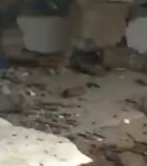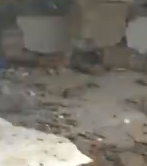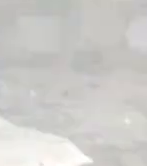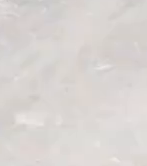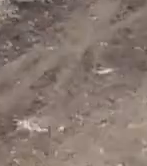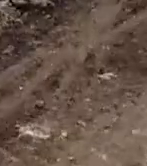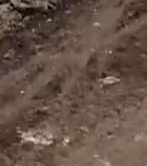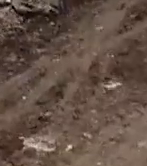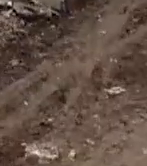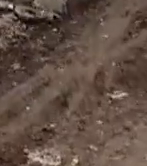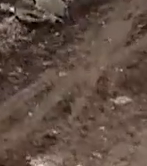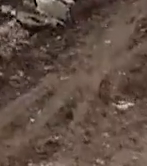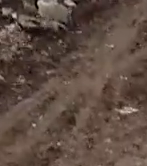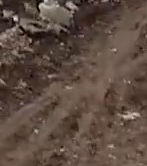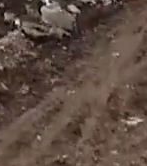menyelamatkan diri.